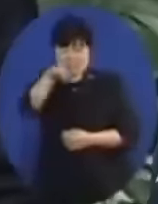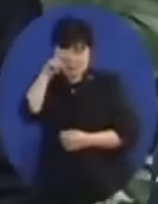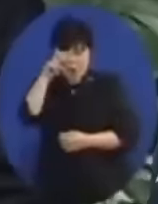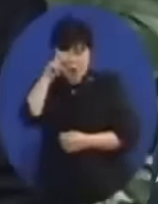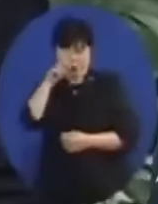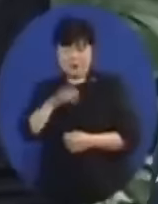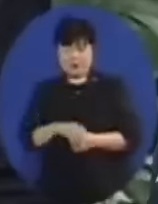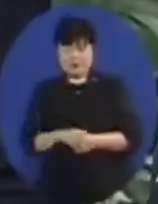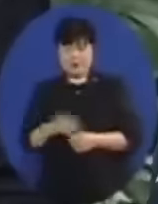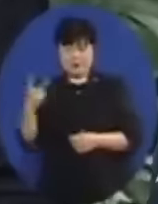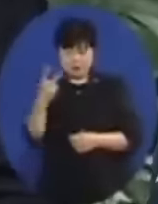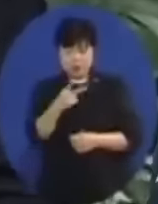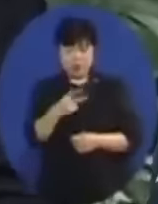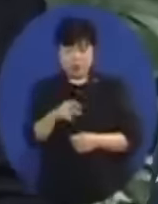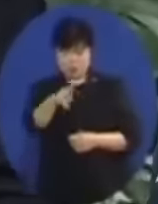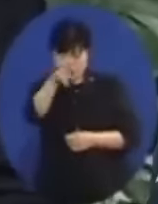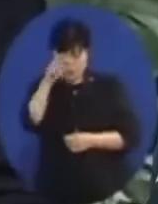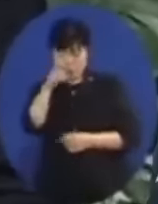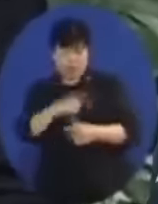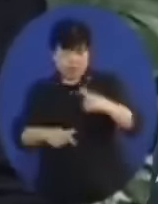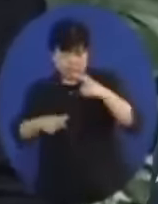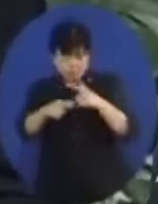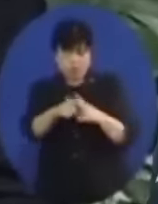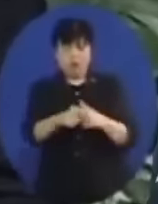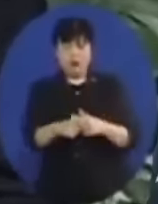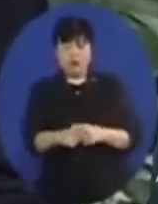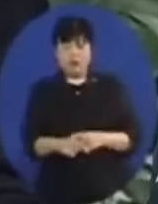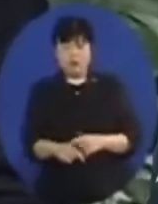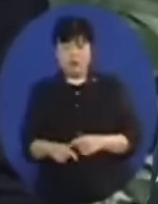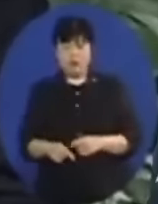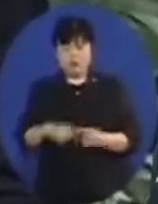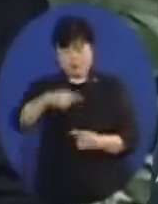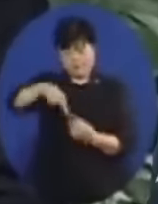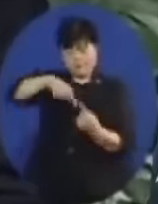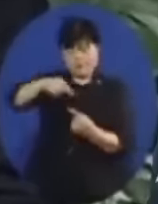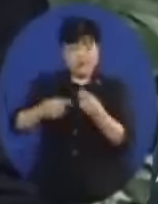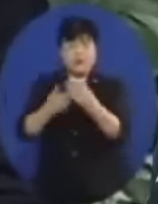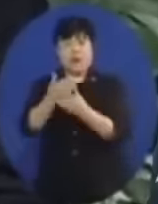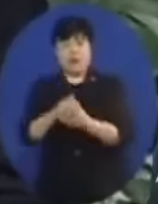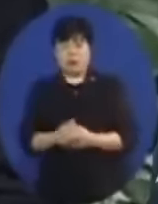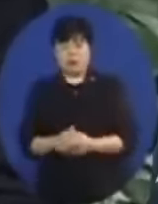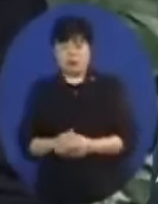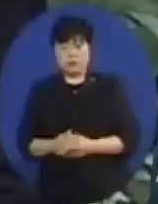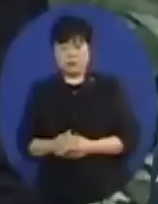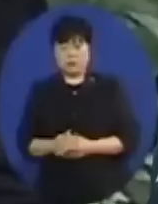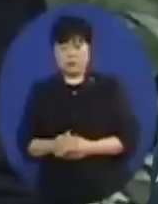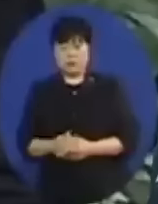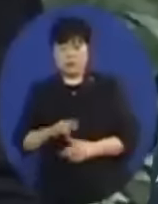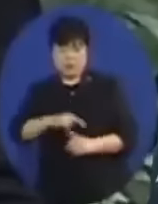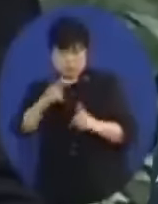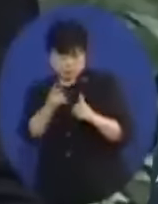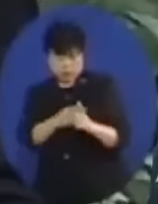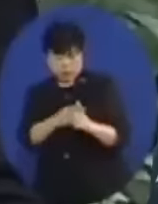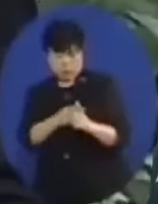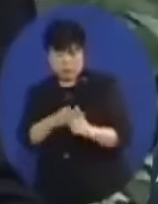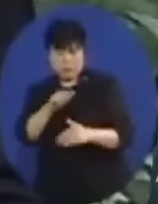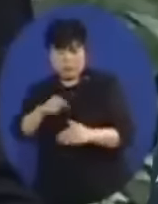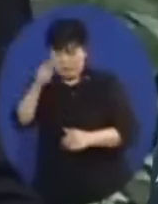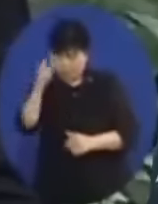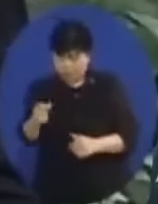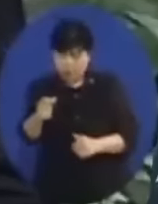미워하면 더 자기를 타당화하고 대결하기 위해서 마음을 굳어지게 하는